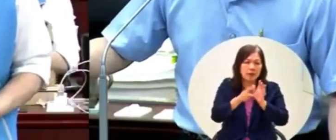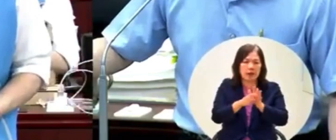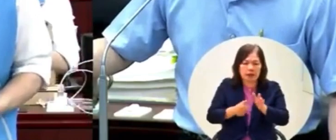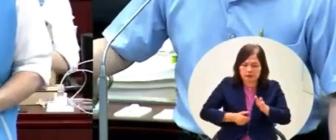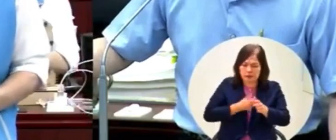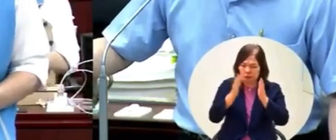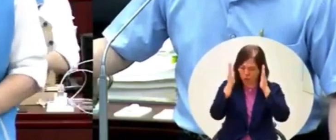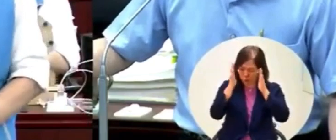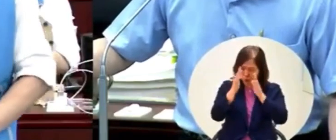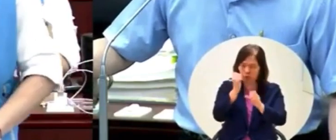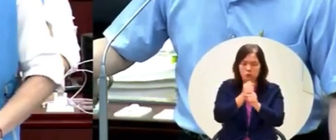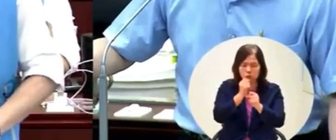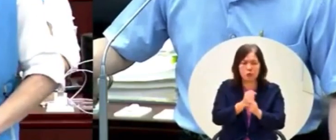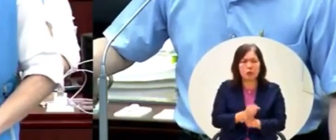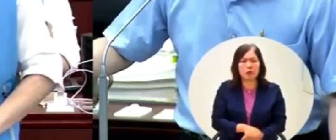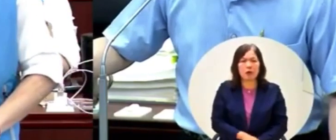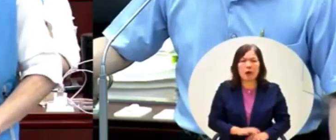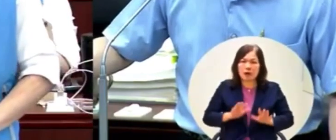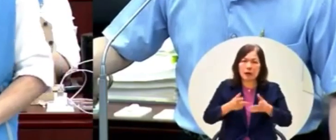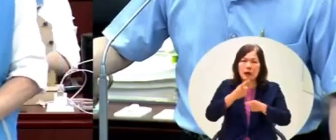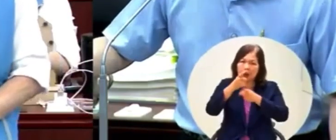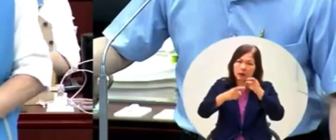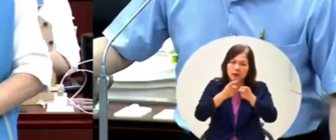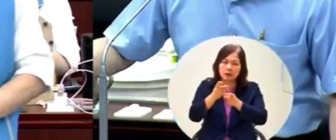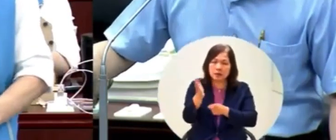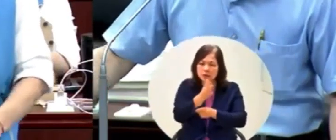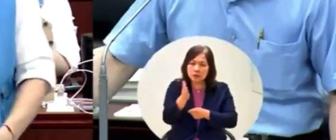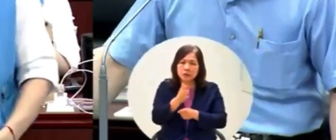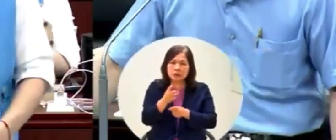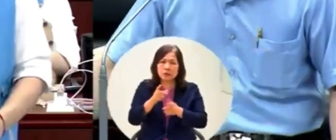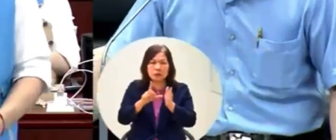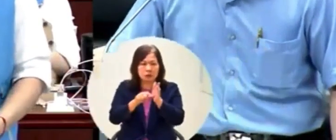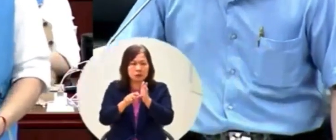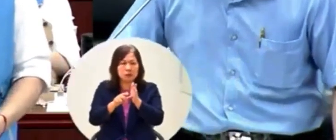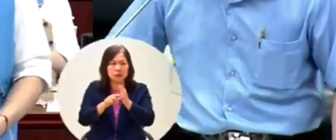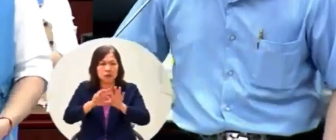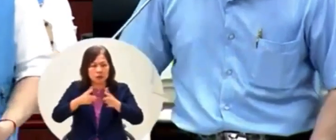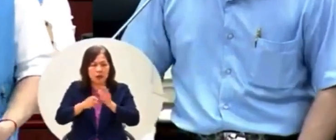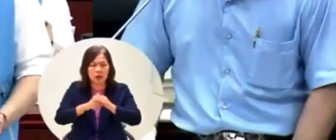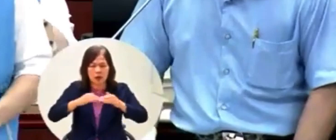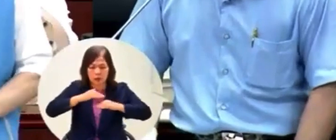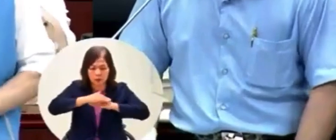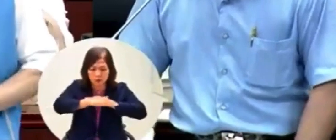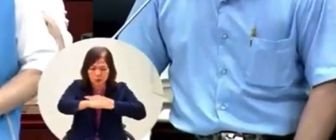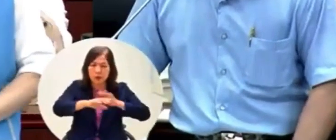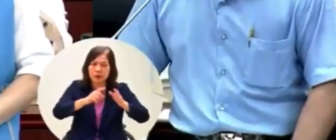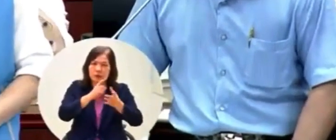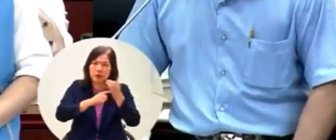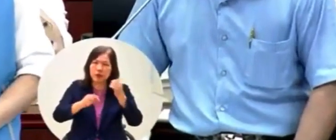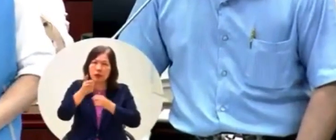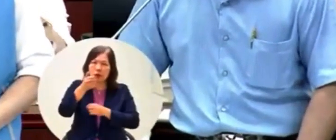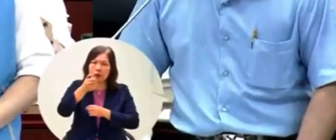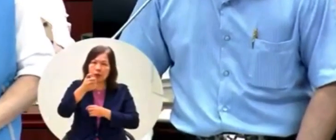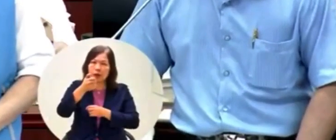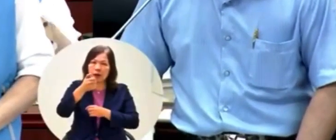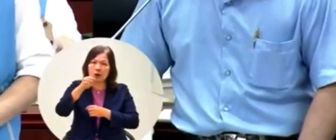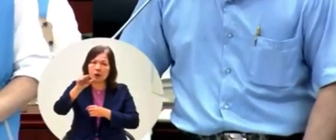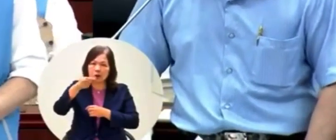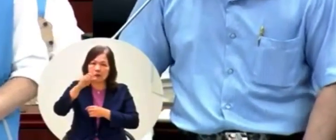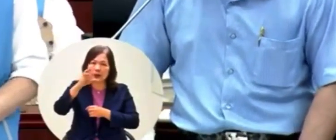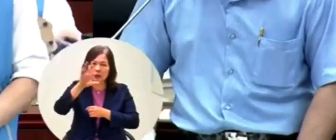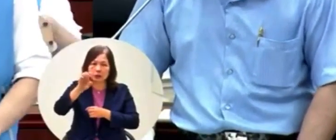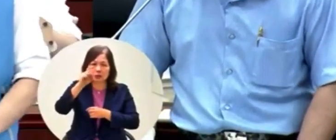真的在执行，大概一年多的时间里面，目前抛平了大概有591条，目前还在增